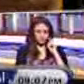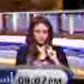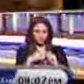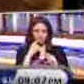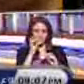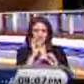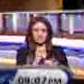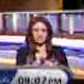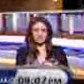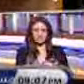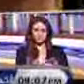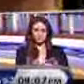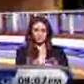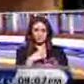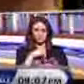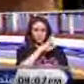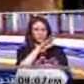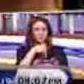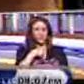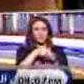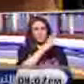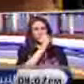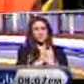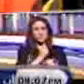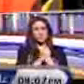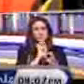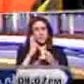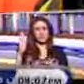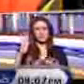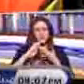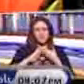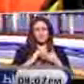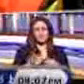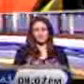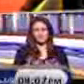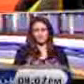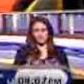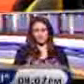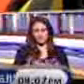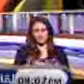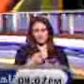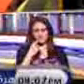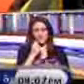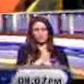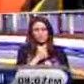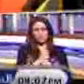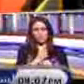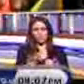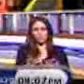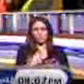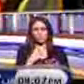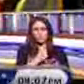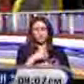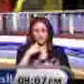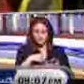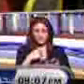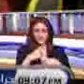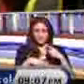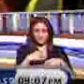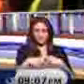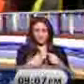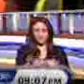دلوقتي احنا مش عارفين لو الناس دي كلها مشيت ولا وقفت ايه اللي هيحصل. ما بنخبطش الباب على الحكومة ونقول لهم عايزين نشتغل لان احنا شغالين. لما